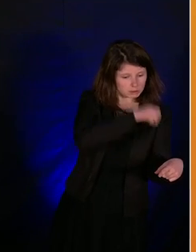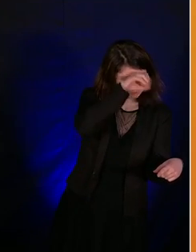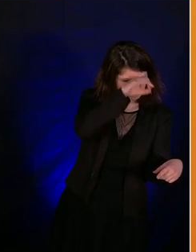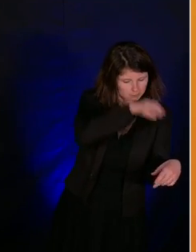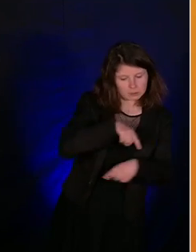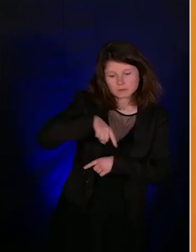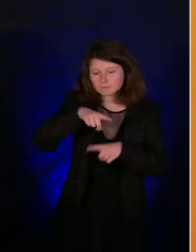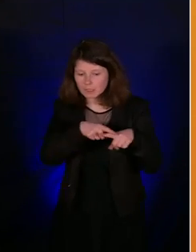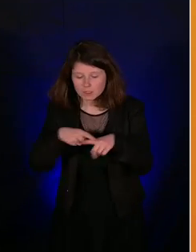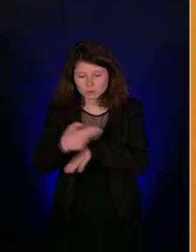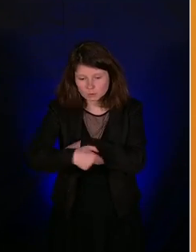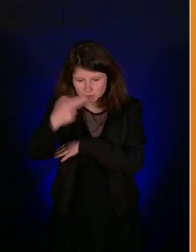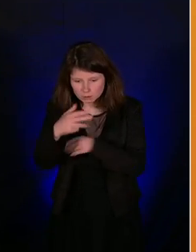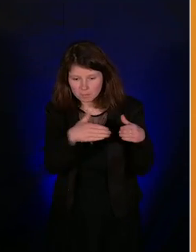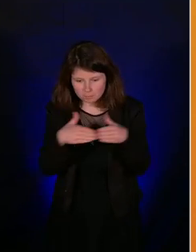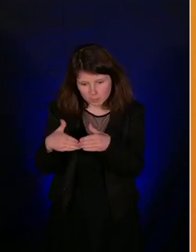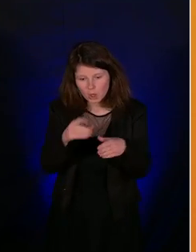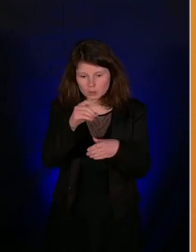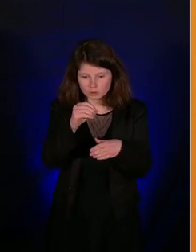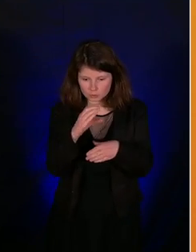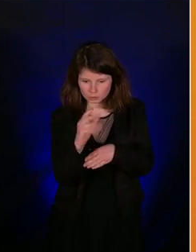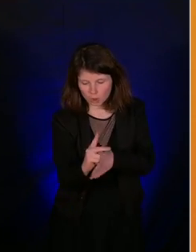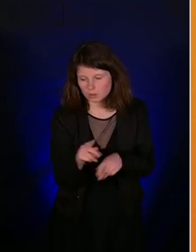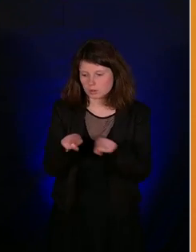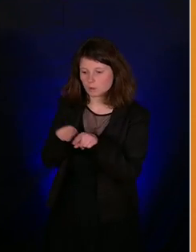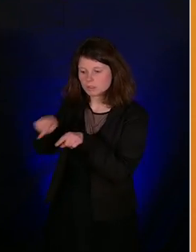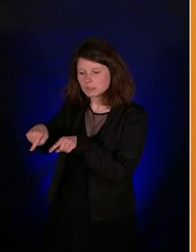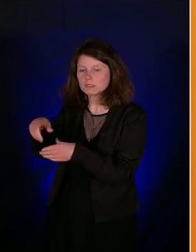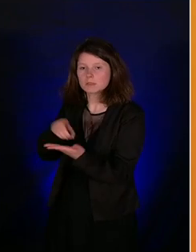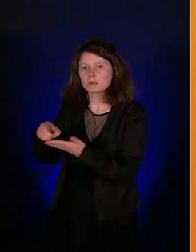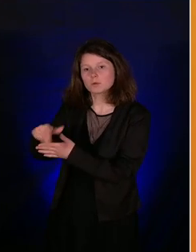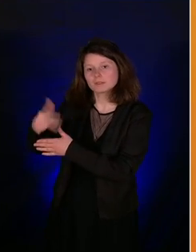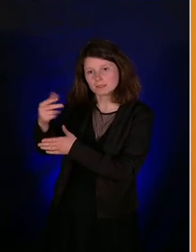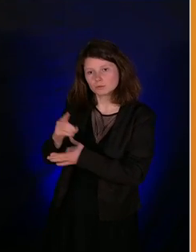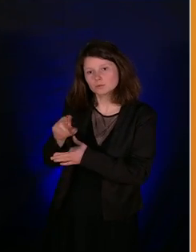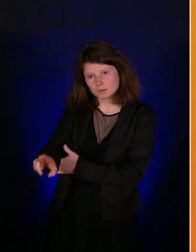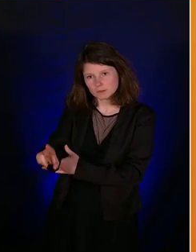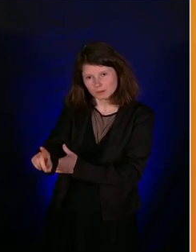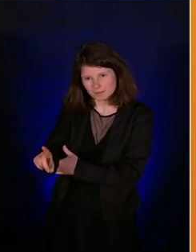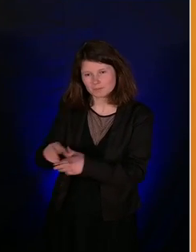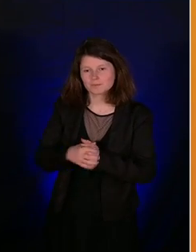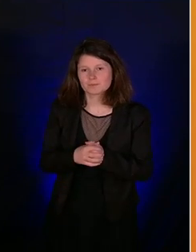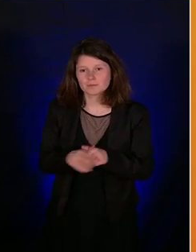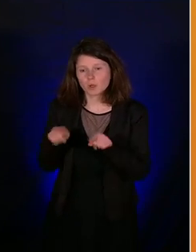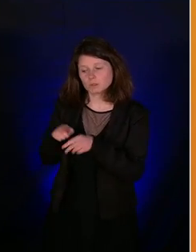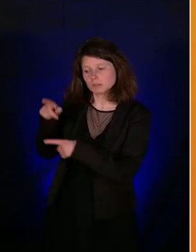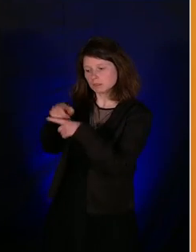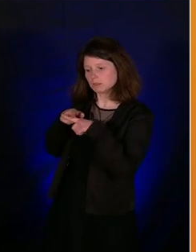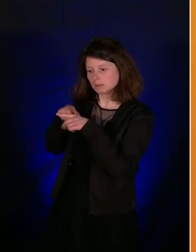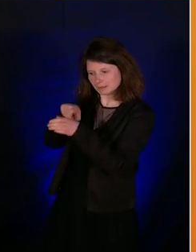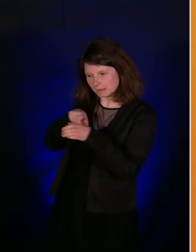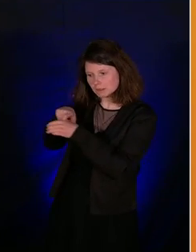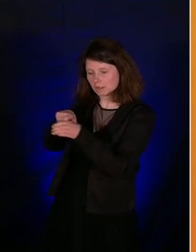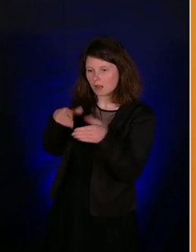des ports et d'Oc l'Union départemental et des bougiron et bien entendu le syndicat des docerss de fosse et le syndicat du Grand port maritime de